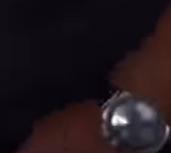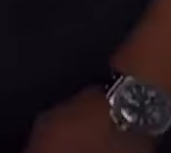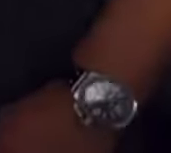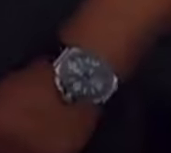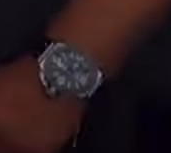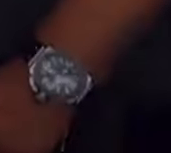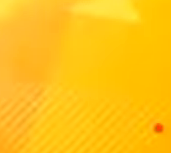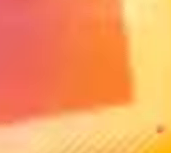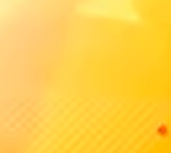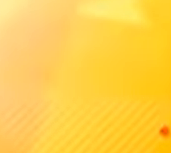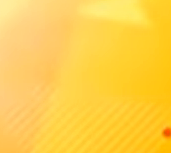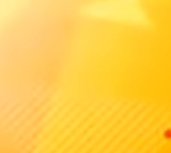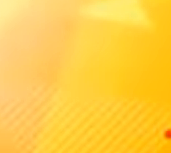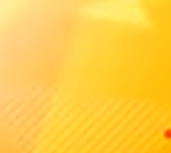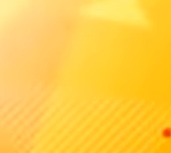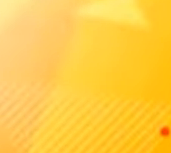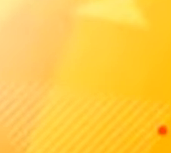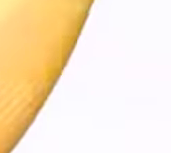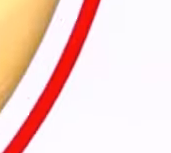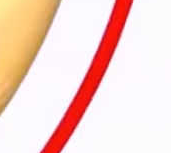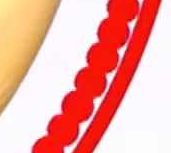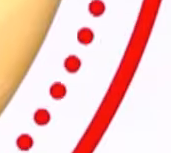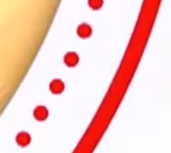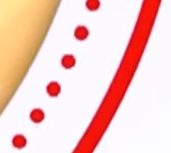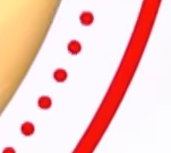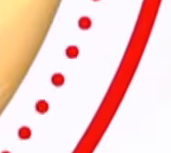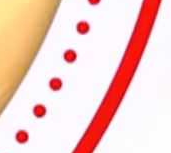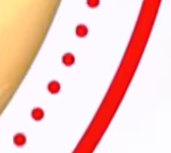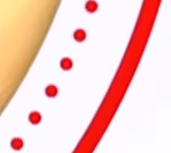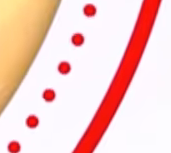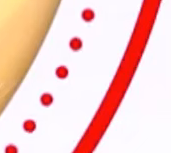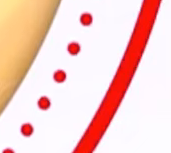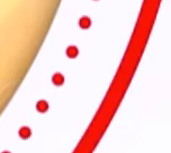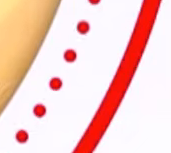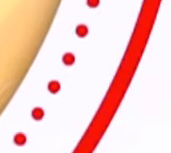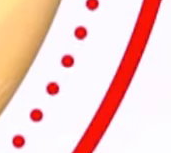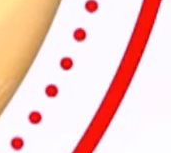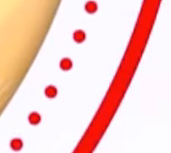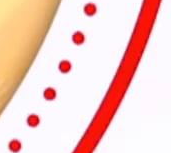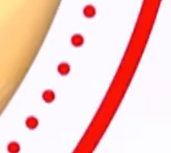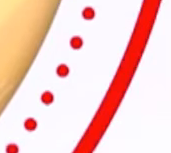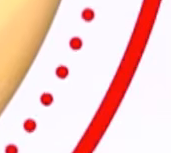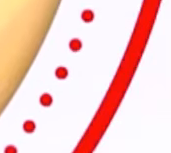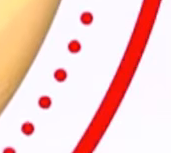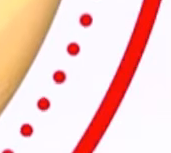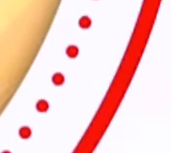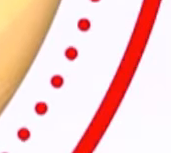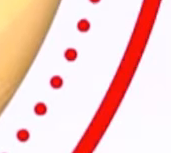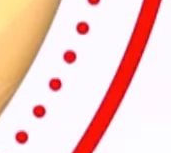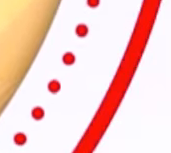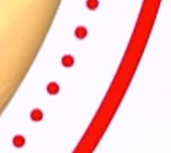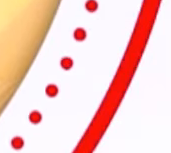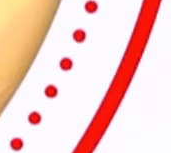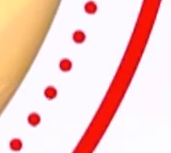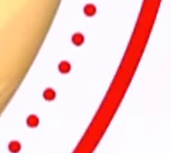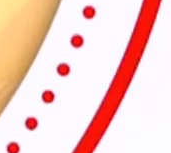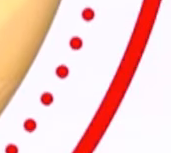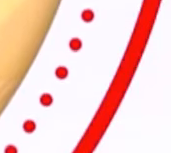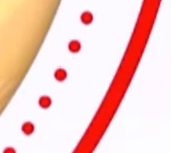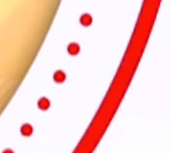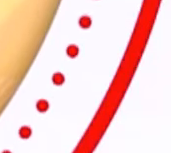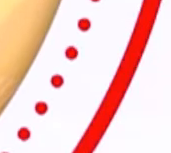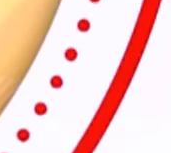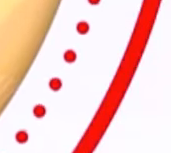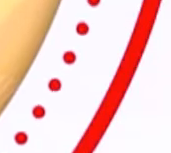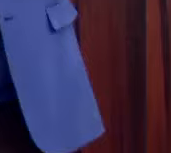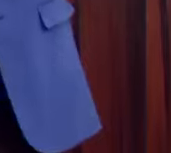sorpresa po kaming bibitiwan dito po sa programang ito. Mapapanood po siya 6:15, tapos sa 1PH po 8:30, same day